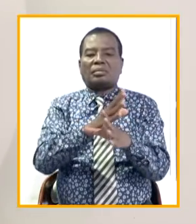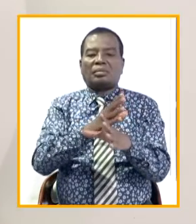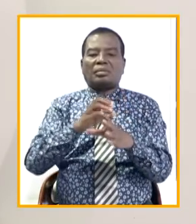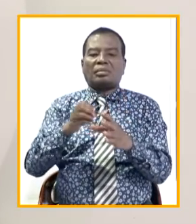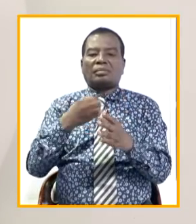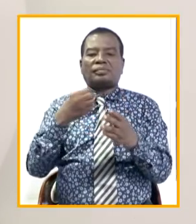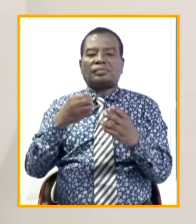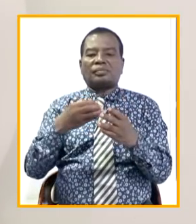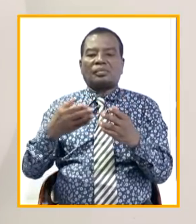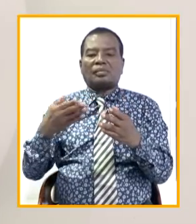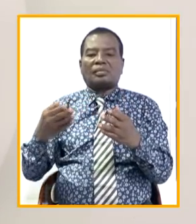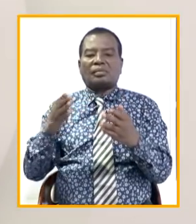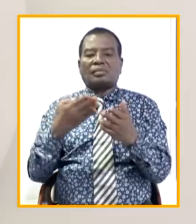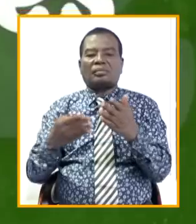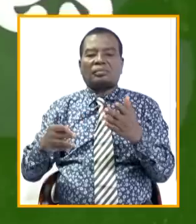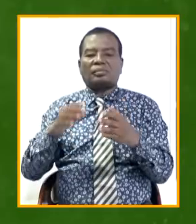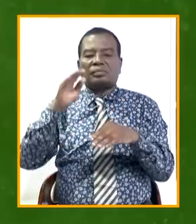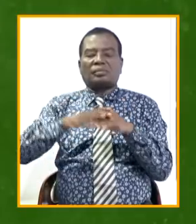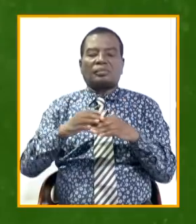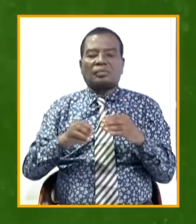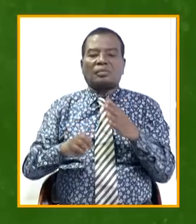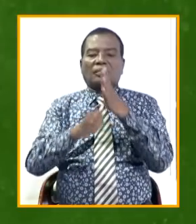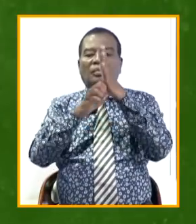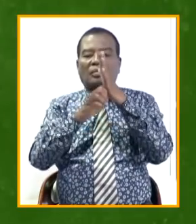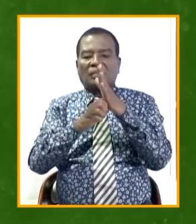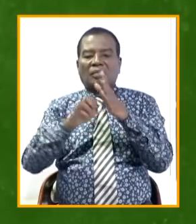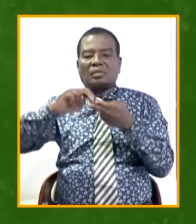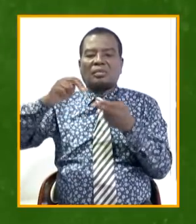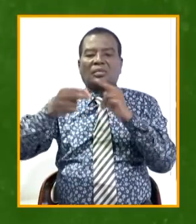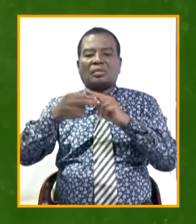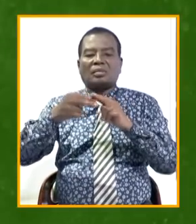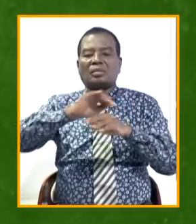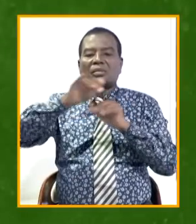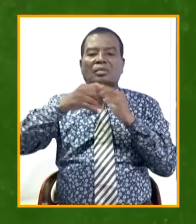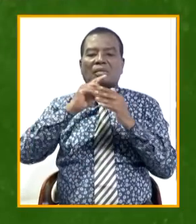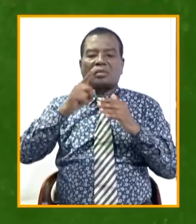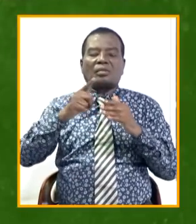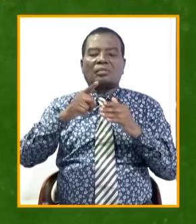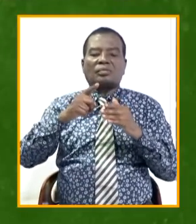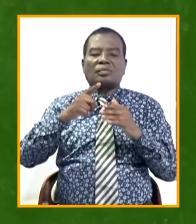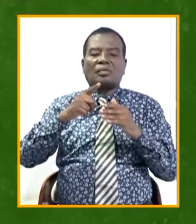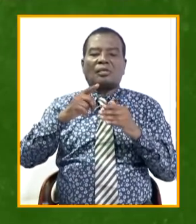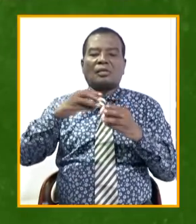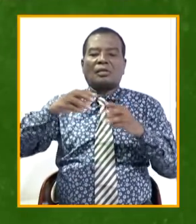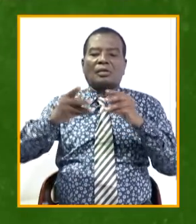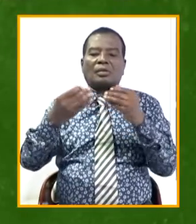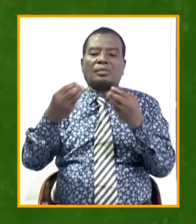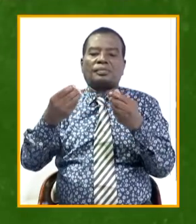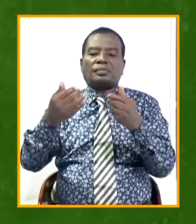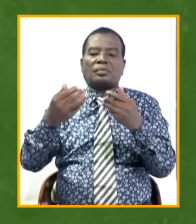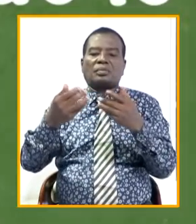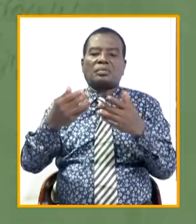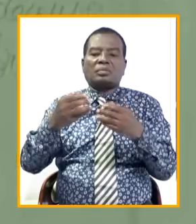des établissements sur des supports numériques tout ce qui est manuel, tout ce qui